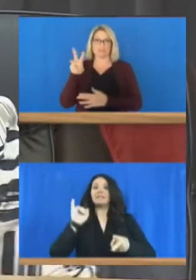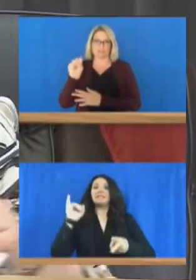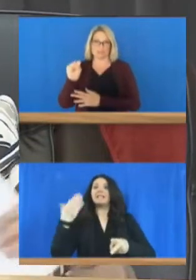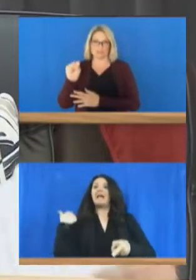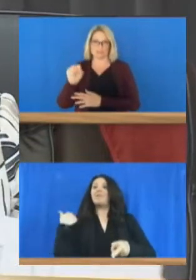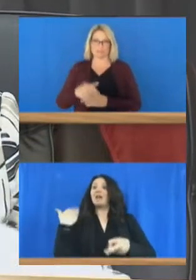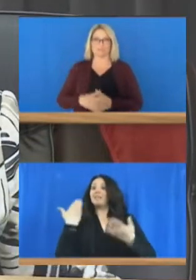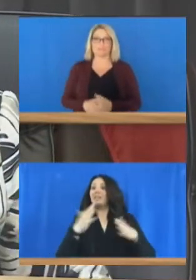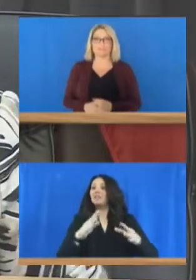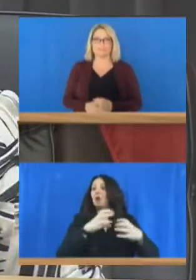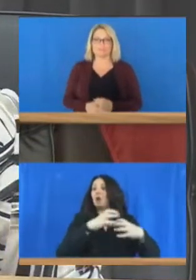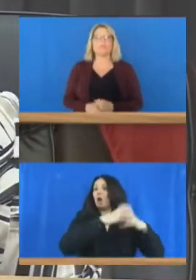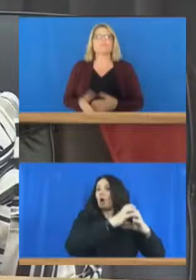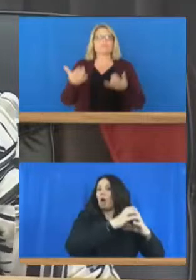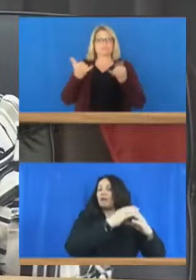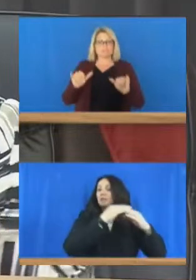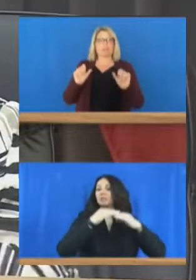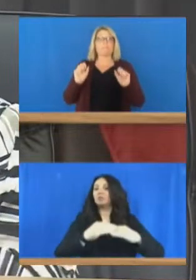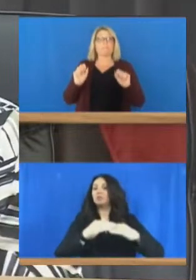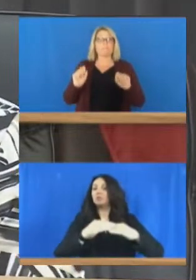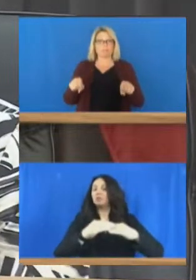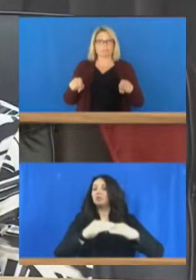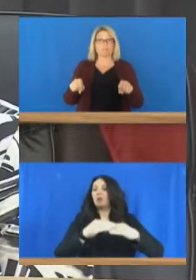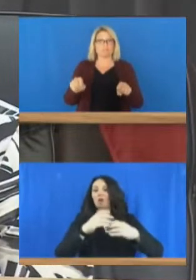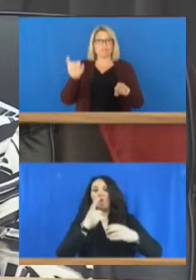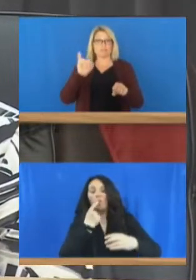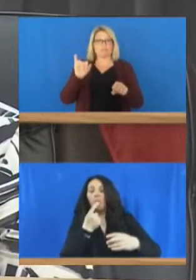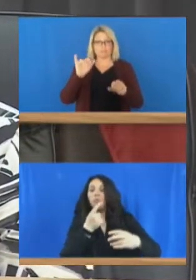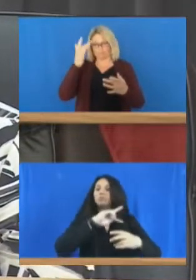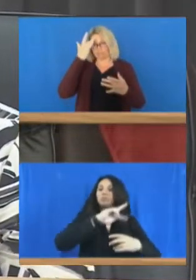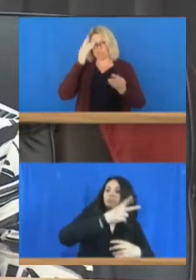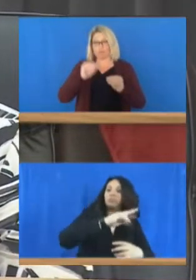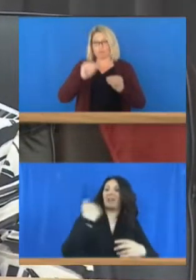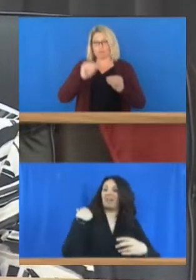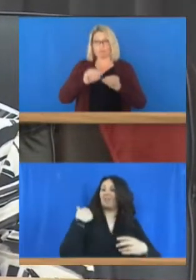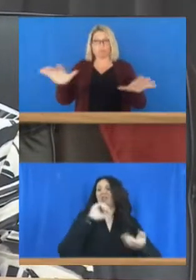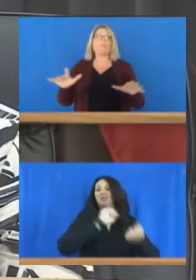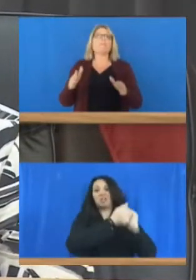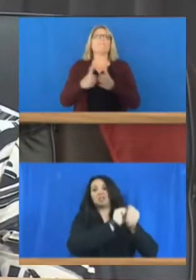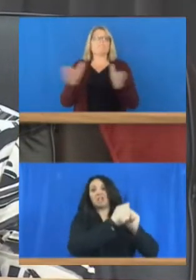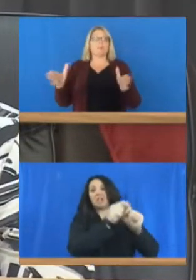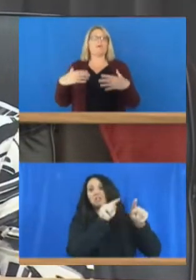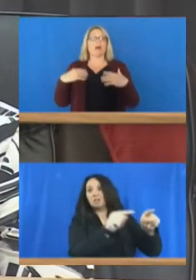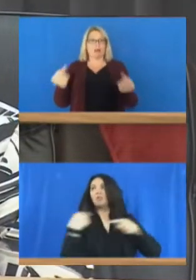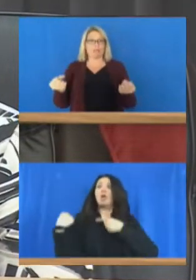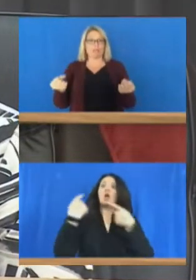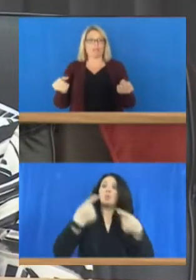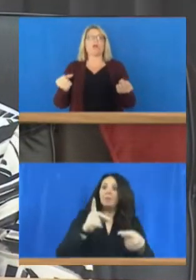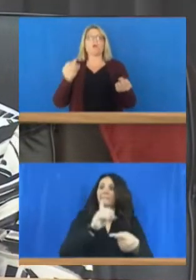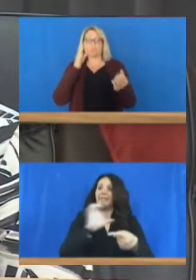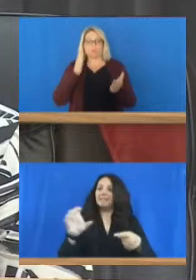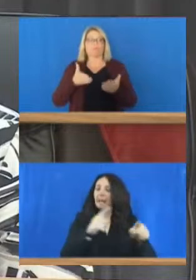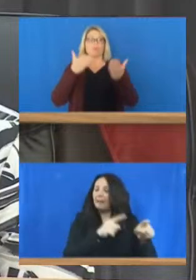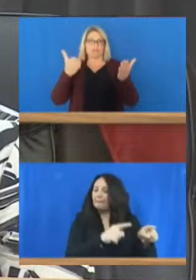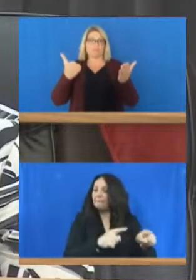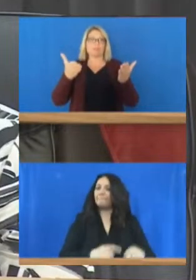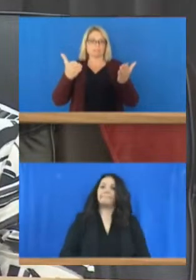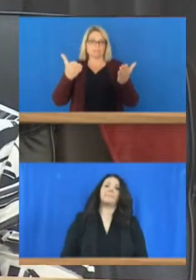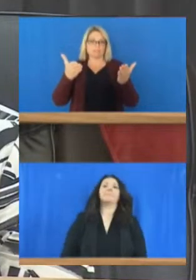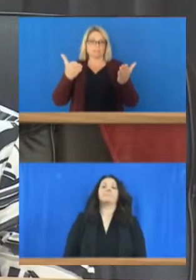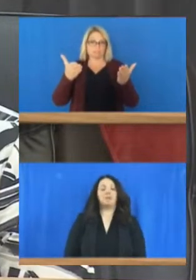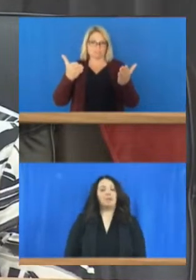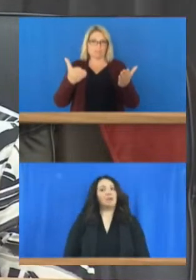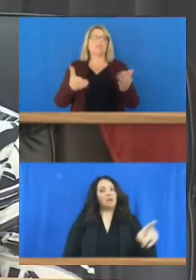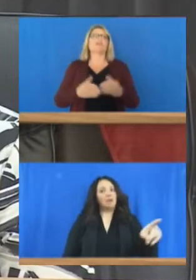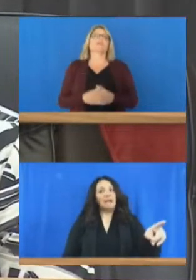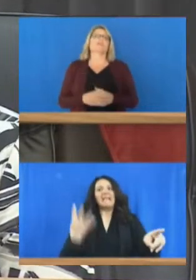la COVID-19. Vous pouvez prendre rendez-vous à une pharmacie de votre région ou à l'une des cliniques d'immunisation organisées